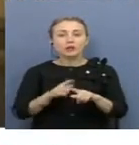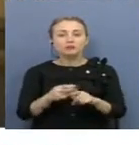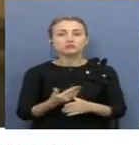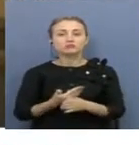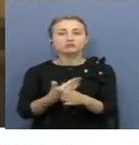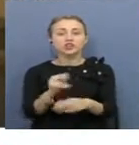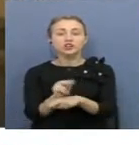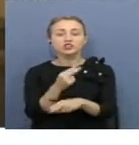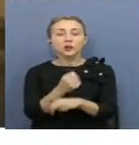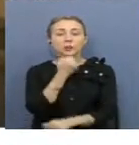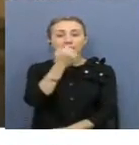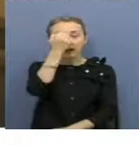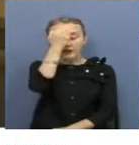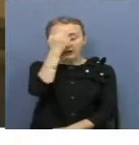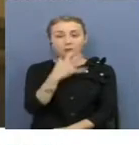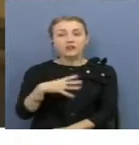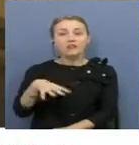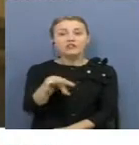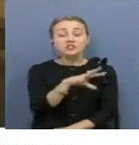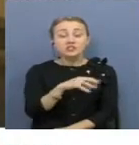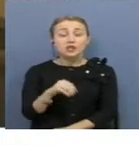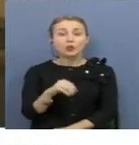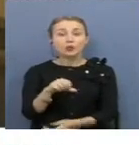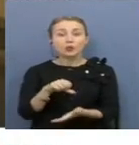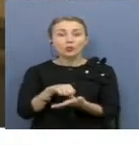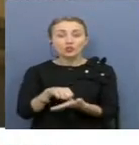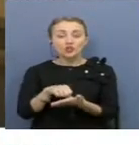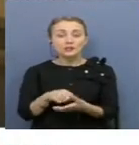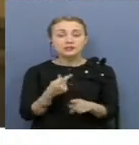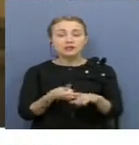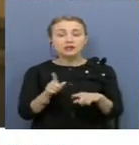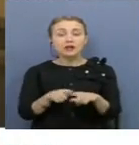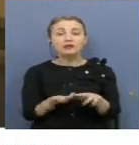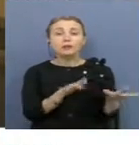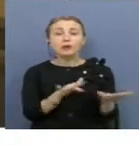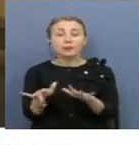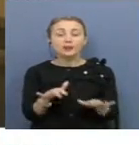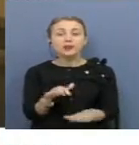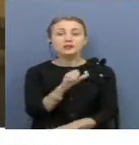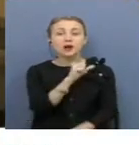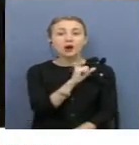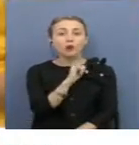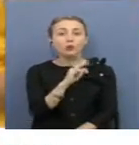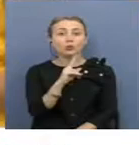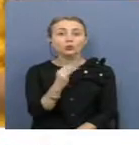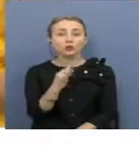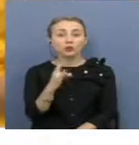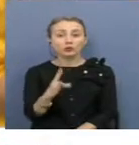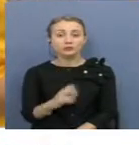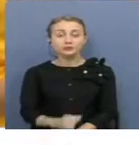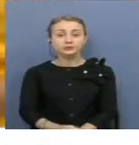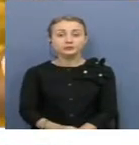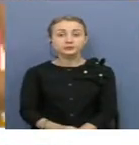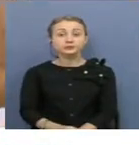емделуге керек қаражатты талап еткен балаларды таңдадық.